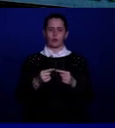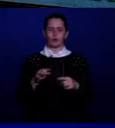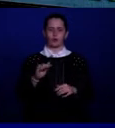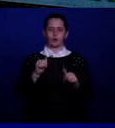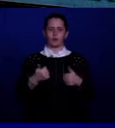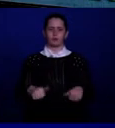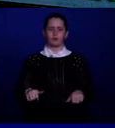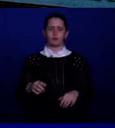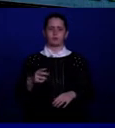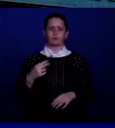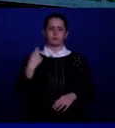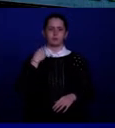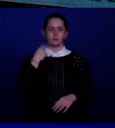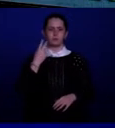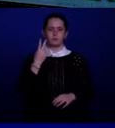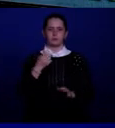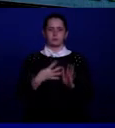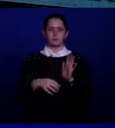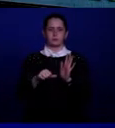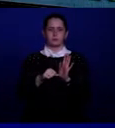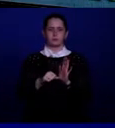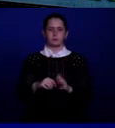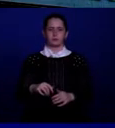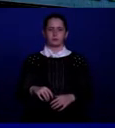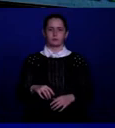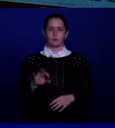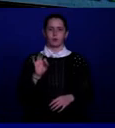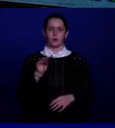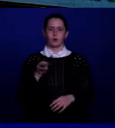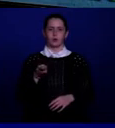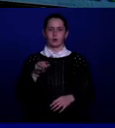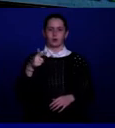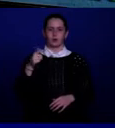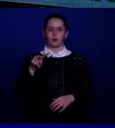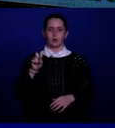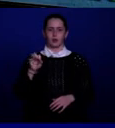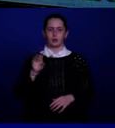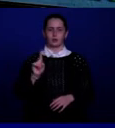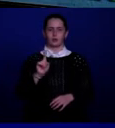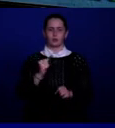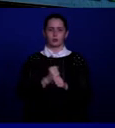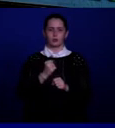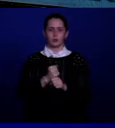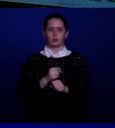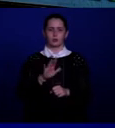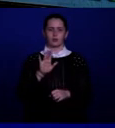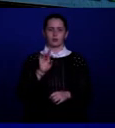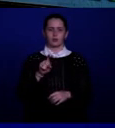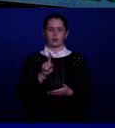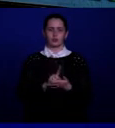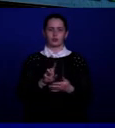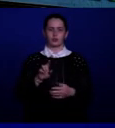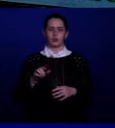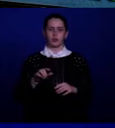А в упражнении 296 от глаголов, отвечающих на вопрос «что делать?», вы должны